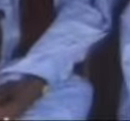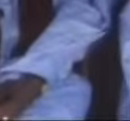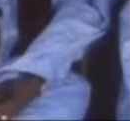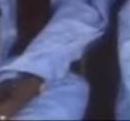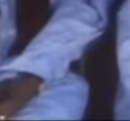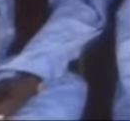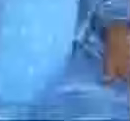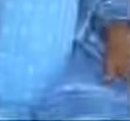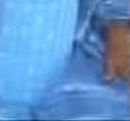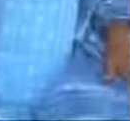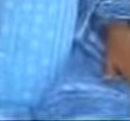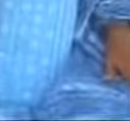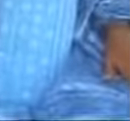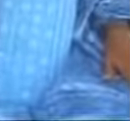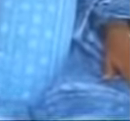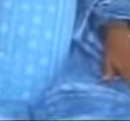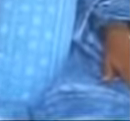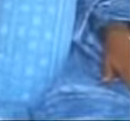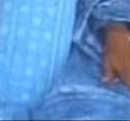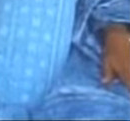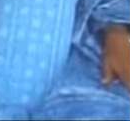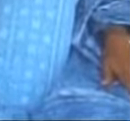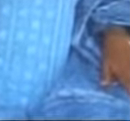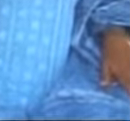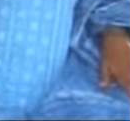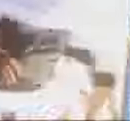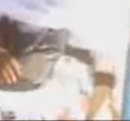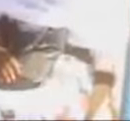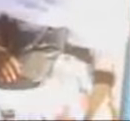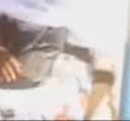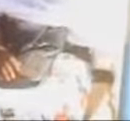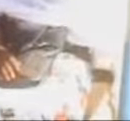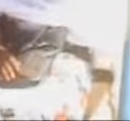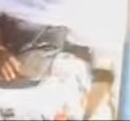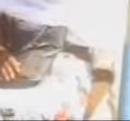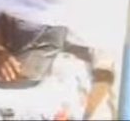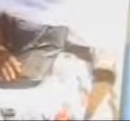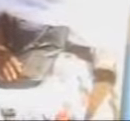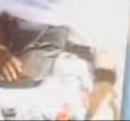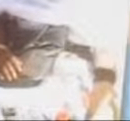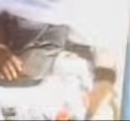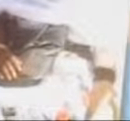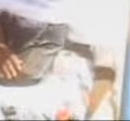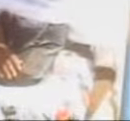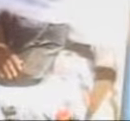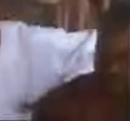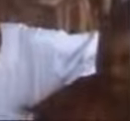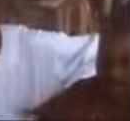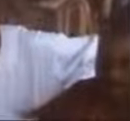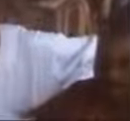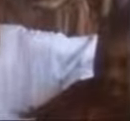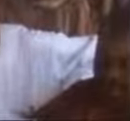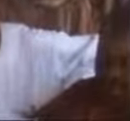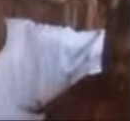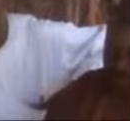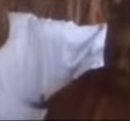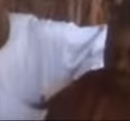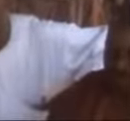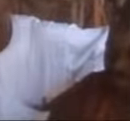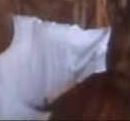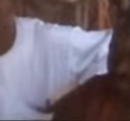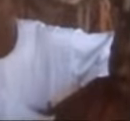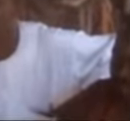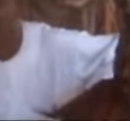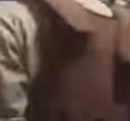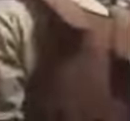province du son un second mandat de cinq ans sous les couleurs du cdp le congrès pour la démocratie et le progrès c'est l'expression d'une